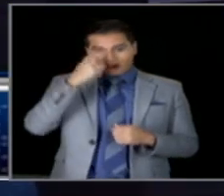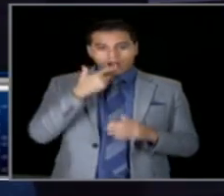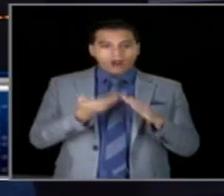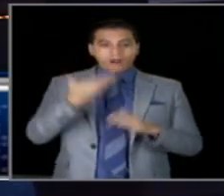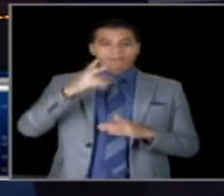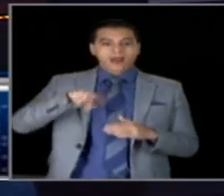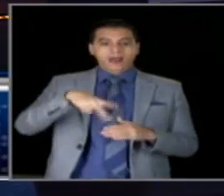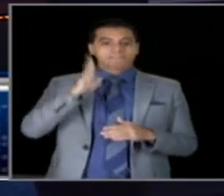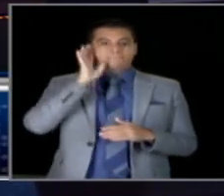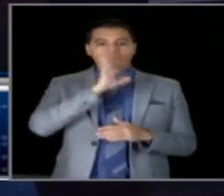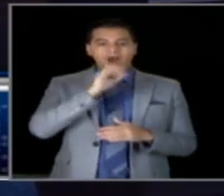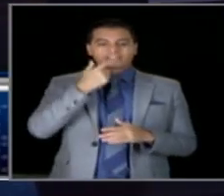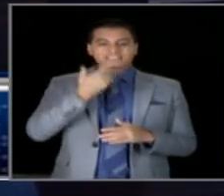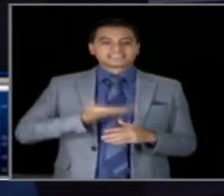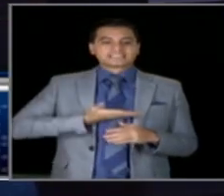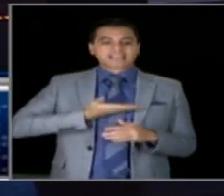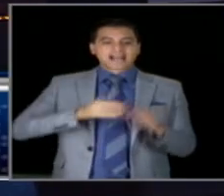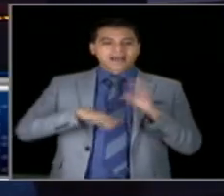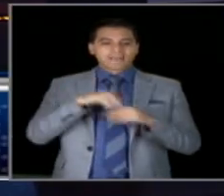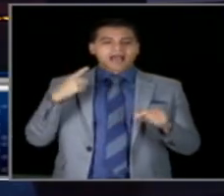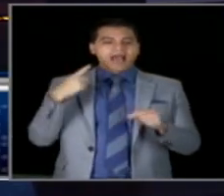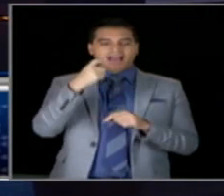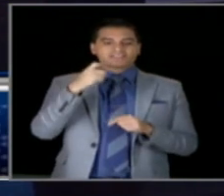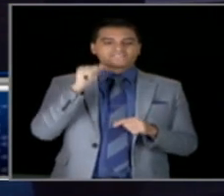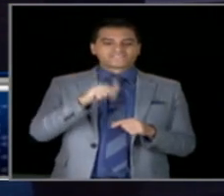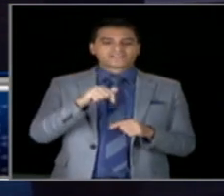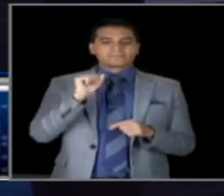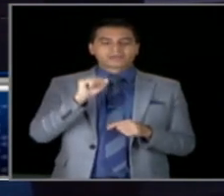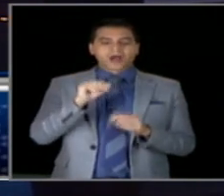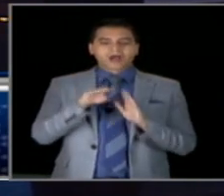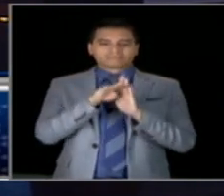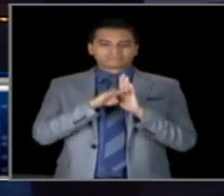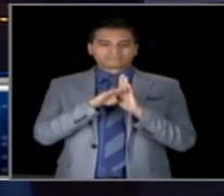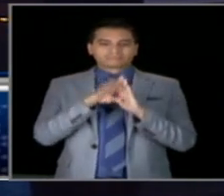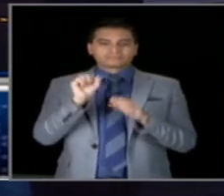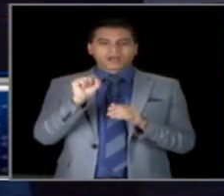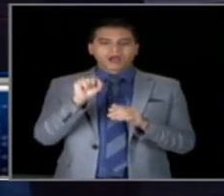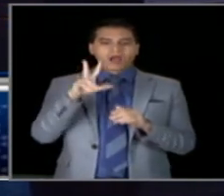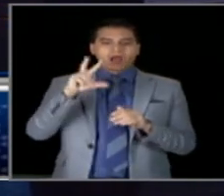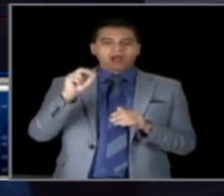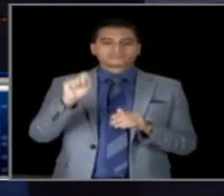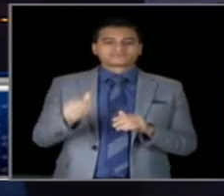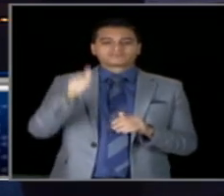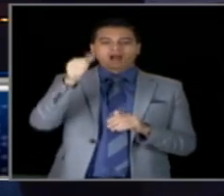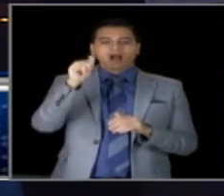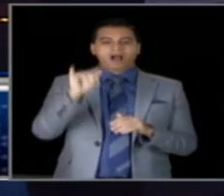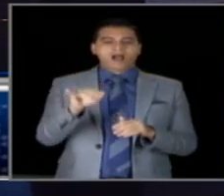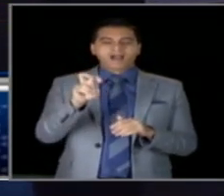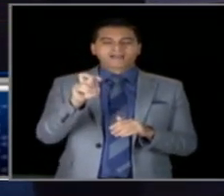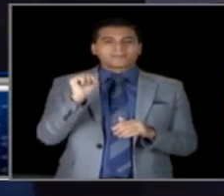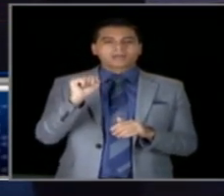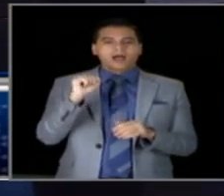من هو أكبر لاعب من حيث السن سجل هدفا في الأدوار الإقصائية